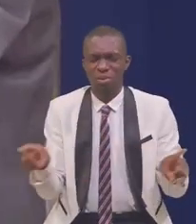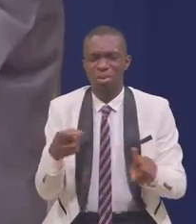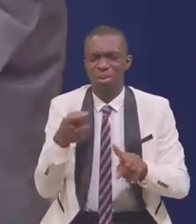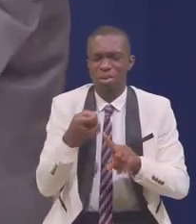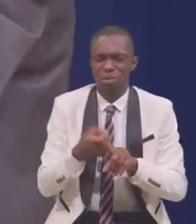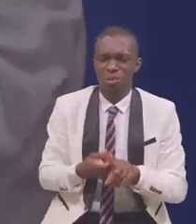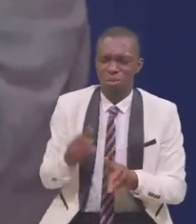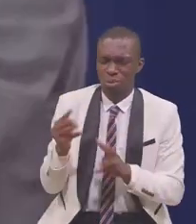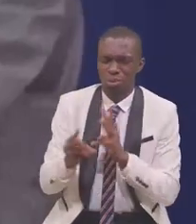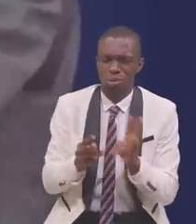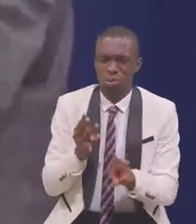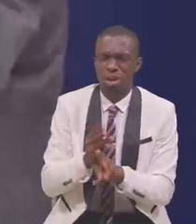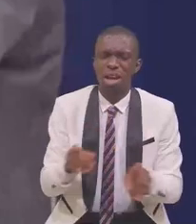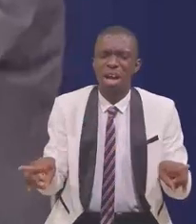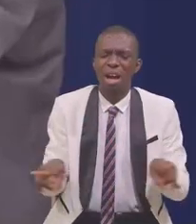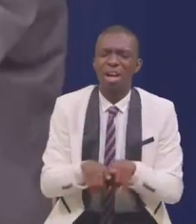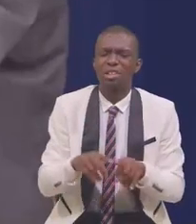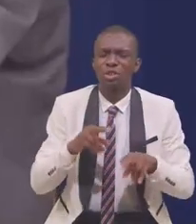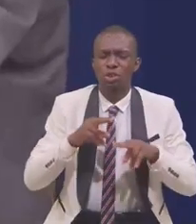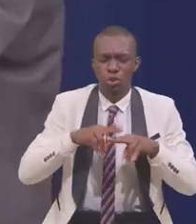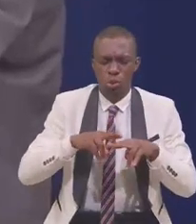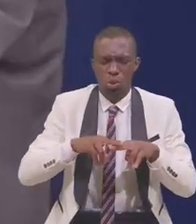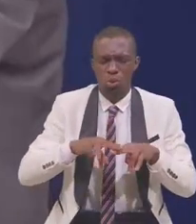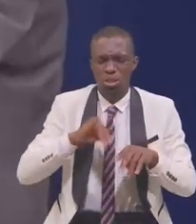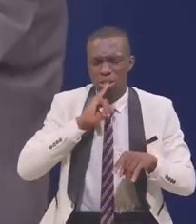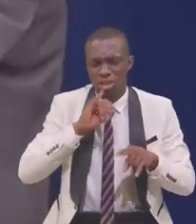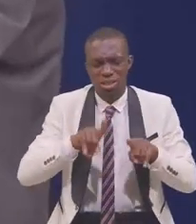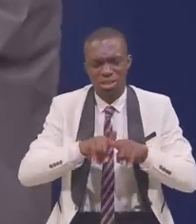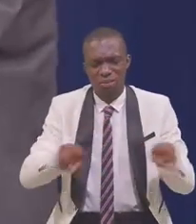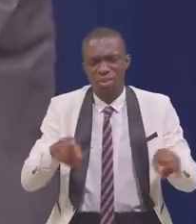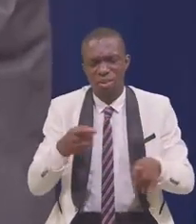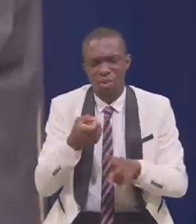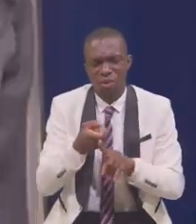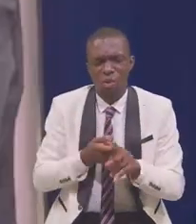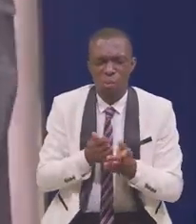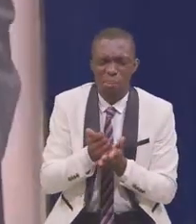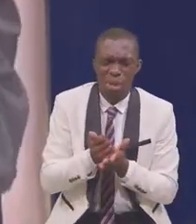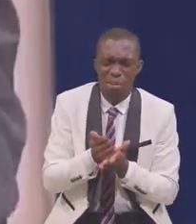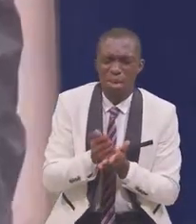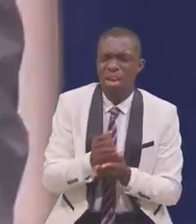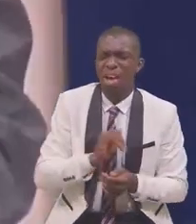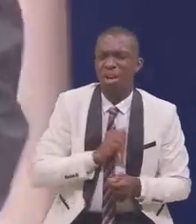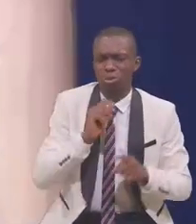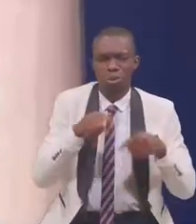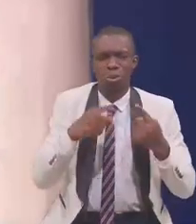différent du piment, je serai différent du monde.